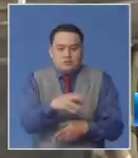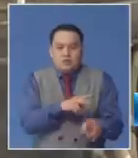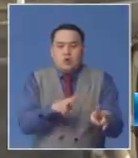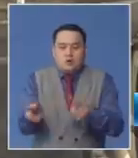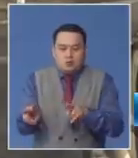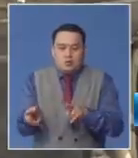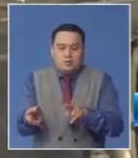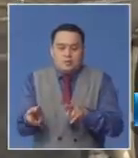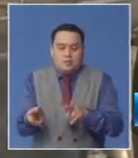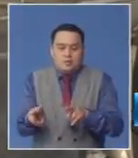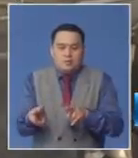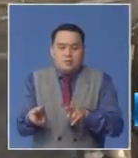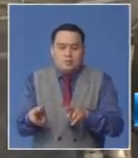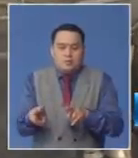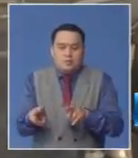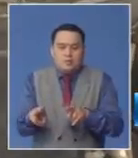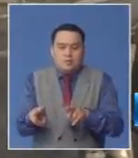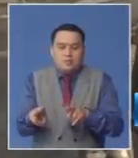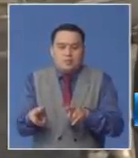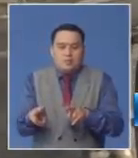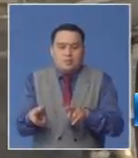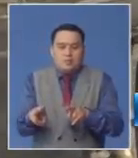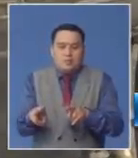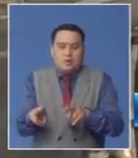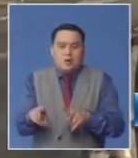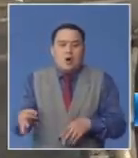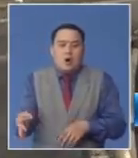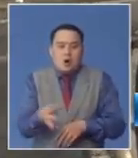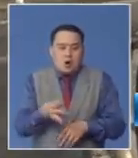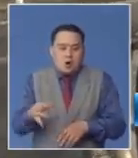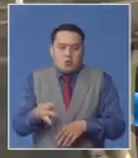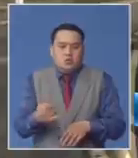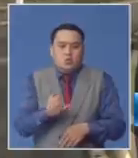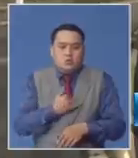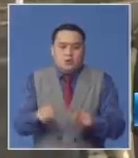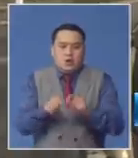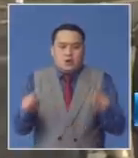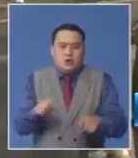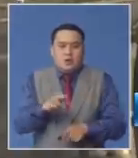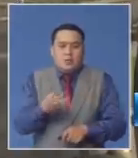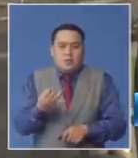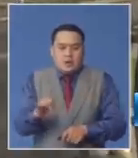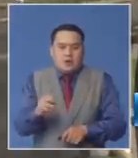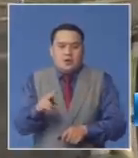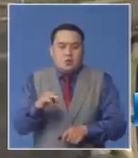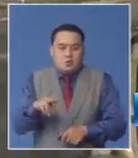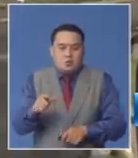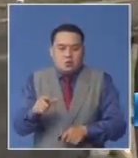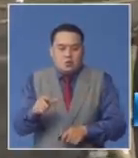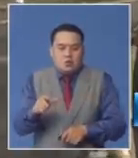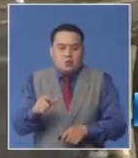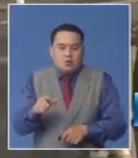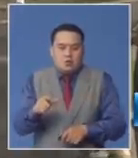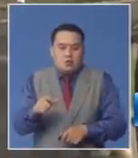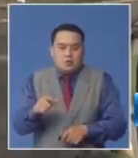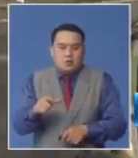а вот насчет моренных озер марина за нас открывается в моей постели